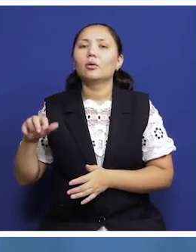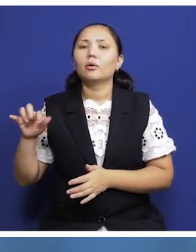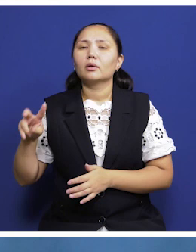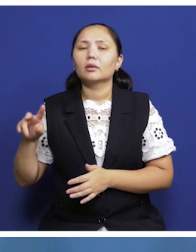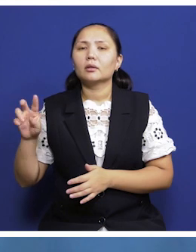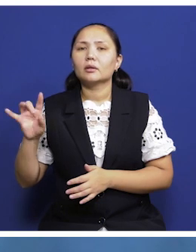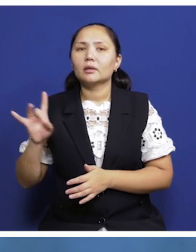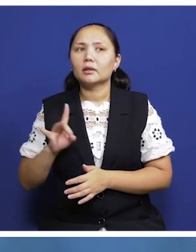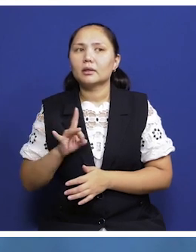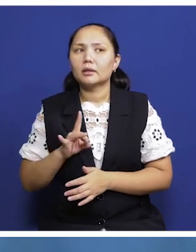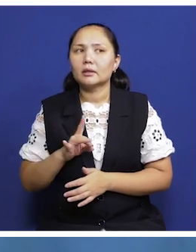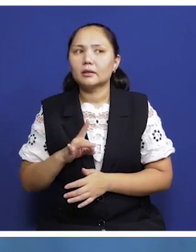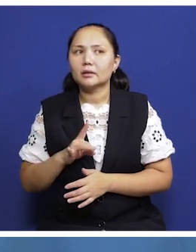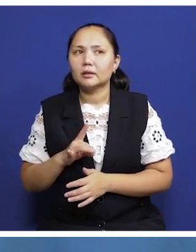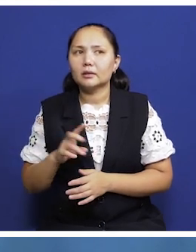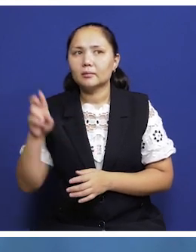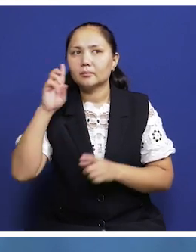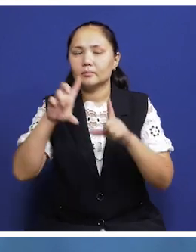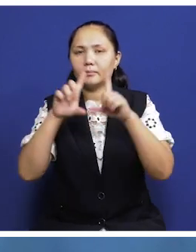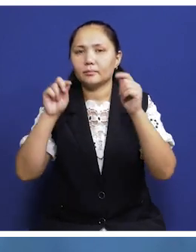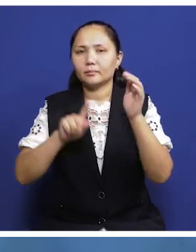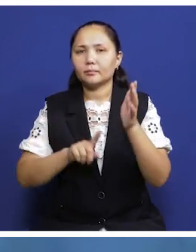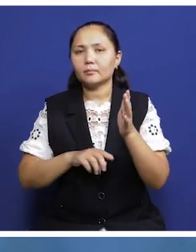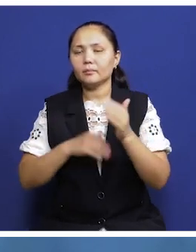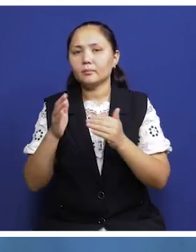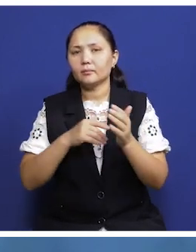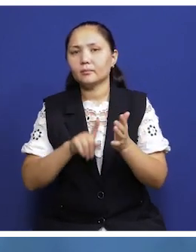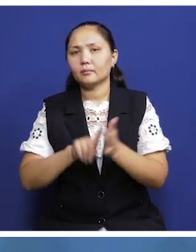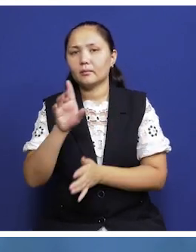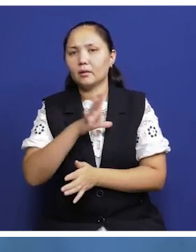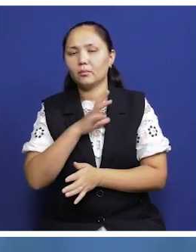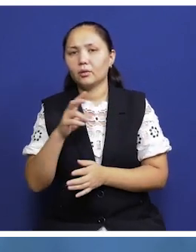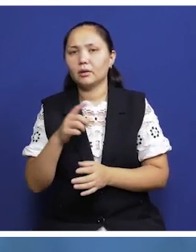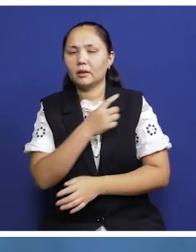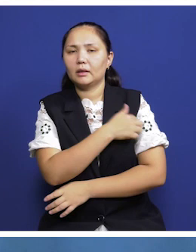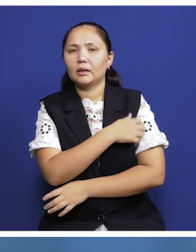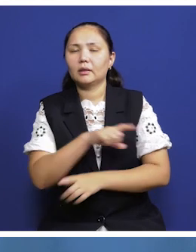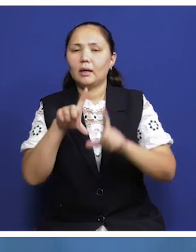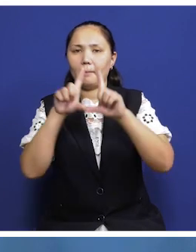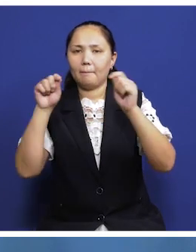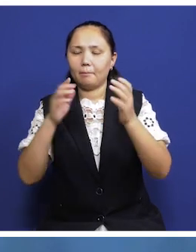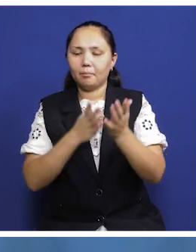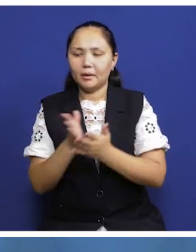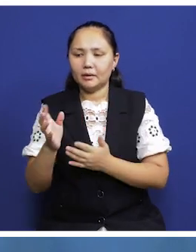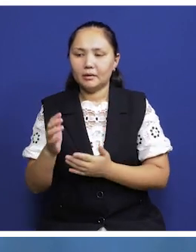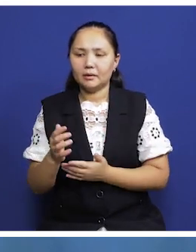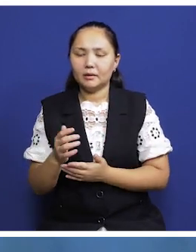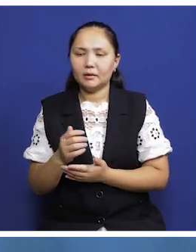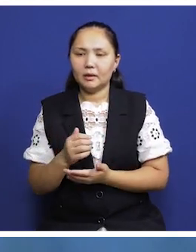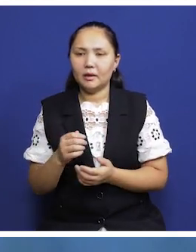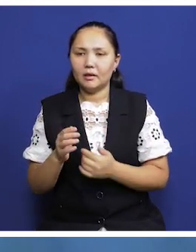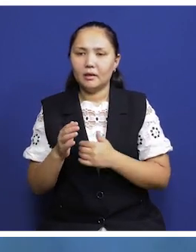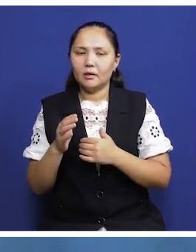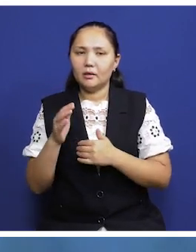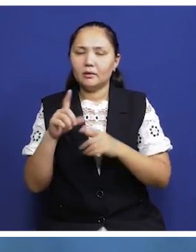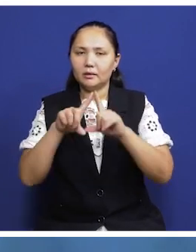600 orındı. Osunda mektep okulusu jüredi bastaydı. Ден саулық сақтау саласында соңғы жылдары бірқатар нысандардың құрылысы